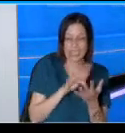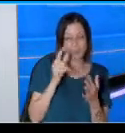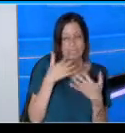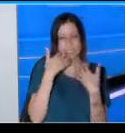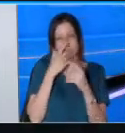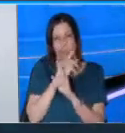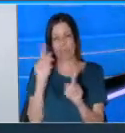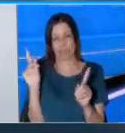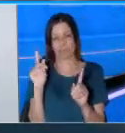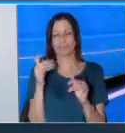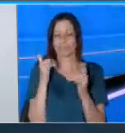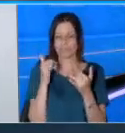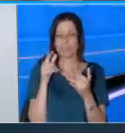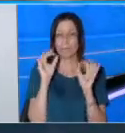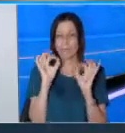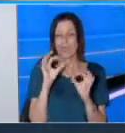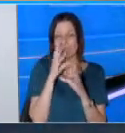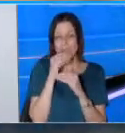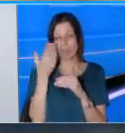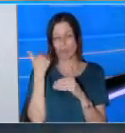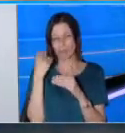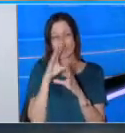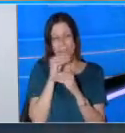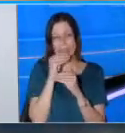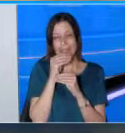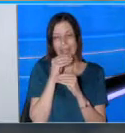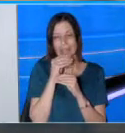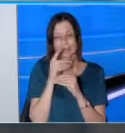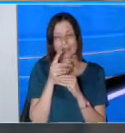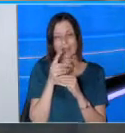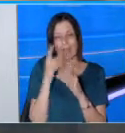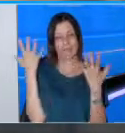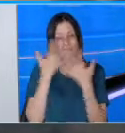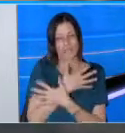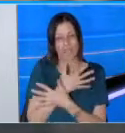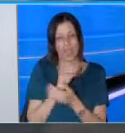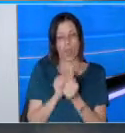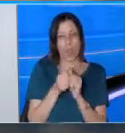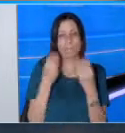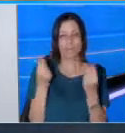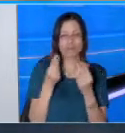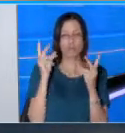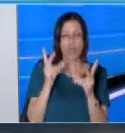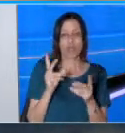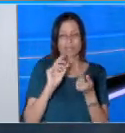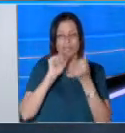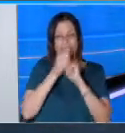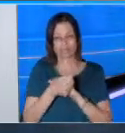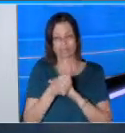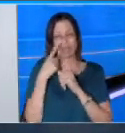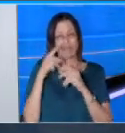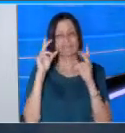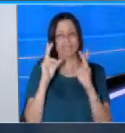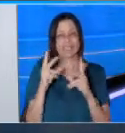אחר לגמרי. כן, כן, על זה בדיוק דיברתי קודם שדיברתי על איזשהו, כן. איזושהי הפתעה, או איזשהו משהו שיכול ככה לשבש את הפסקת